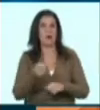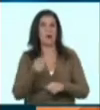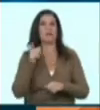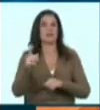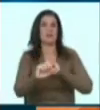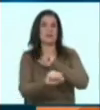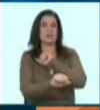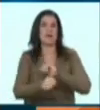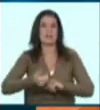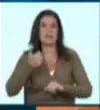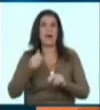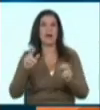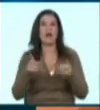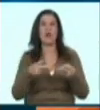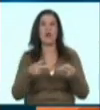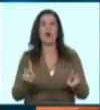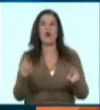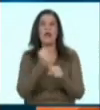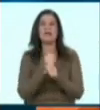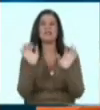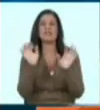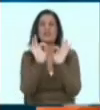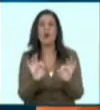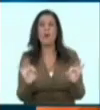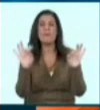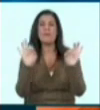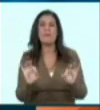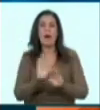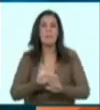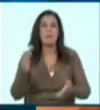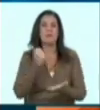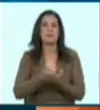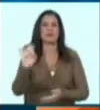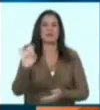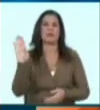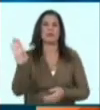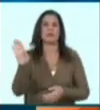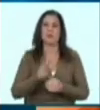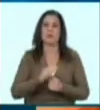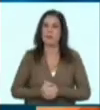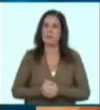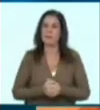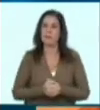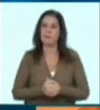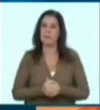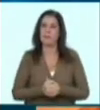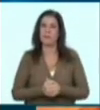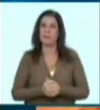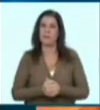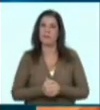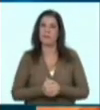לא יכול להזיז את הטלפון הזה מכאן לכאן ולהתקבל את שיעור. אבל כולם בסוף יצטרכו איתה עם נתניהו. רגע, אבל זו, יש פה, אתם מדברים.